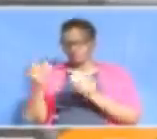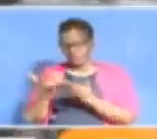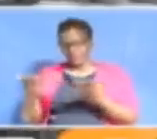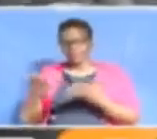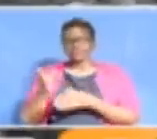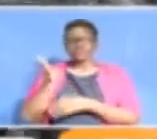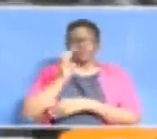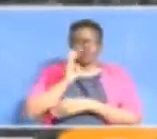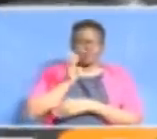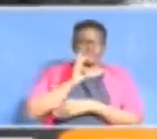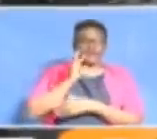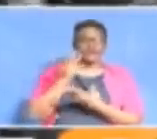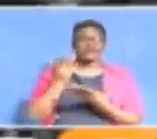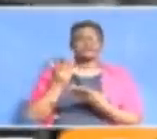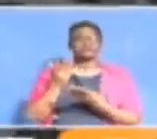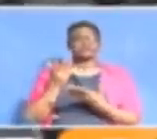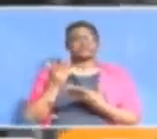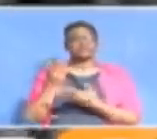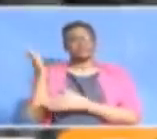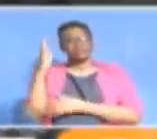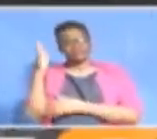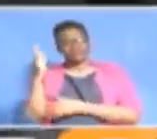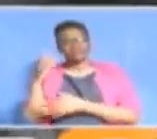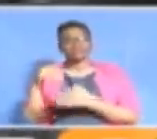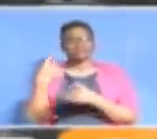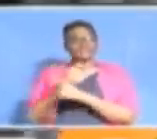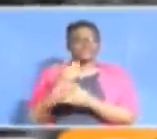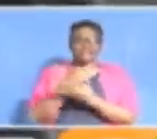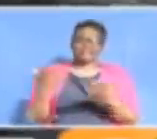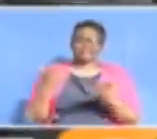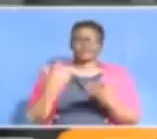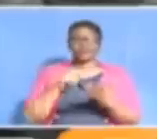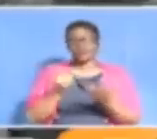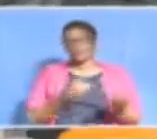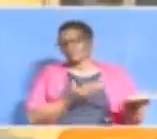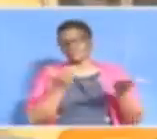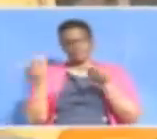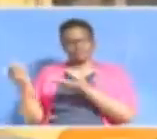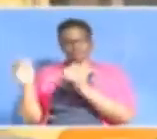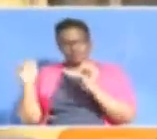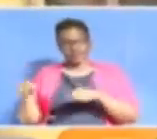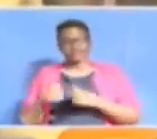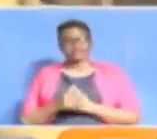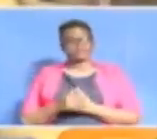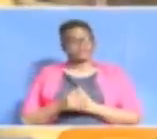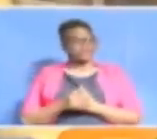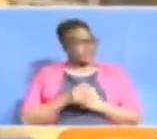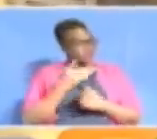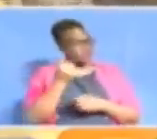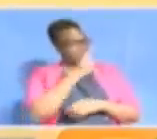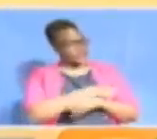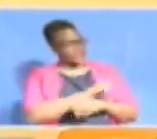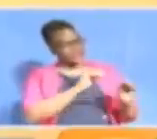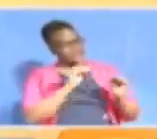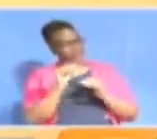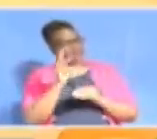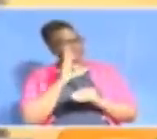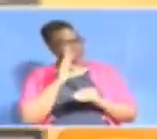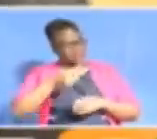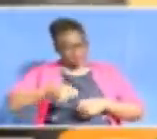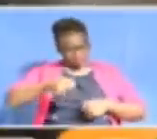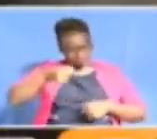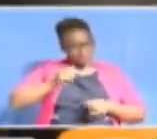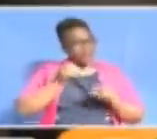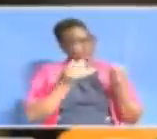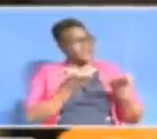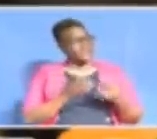nyingi. Kama majani kama hiyo nilikuwa nimebeba ya ng'ombe. Kwa siku unaweza kuuza kama mitungi mingapi ya maji? Wakati biashara iko